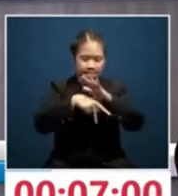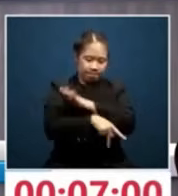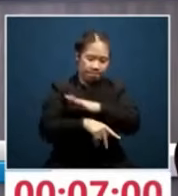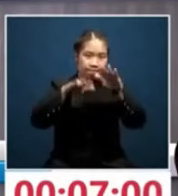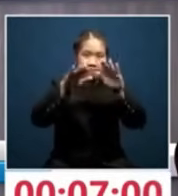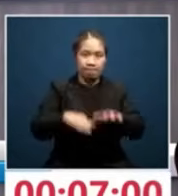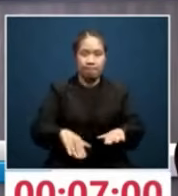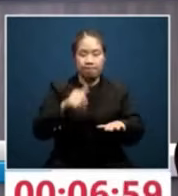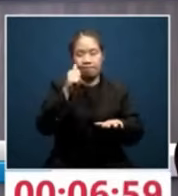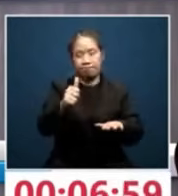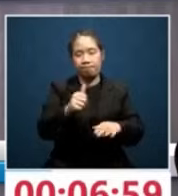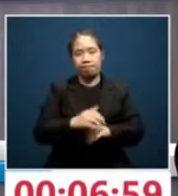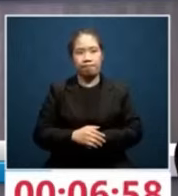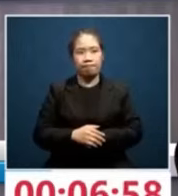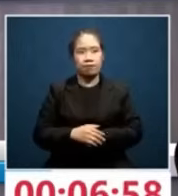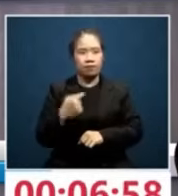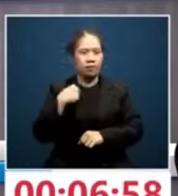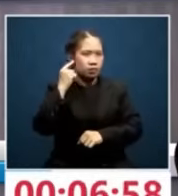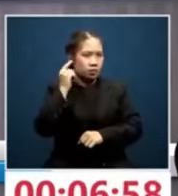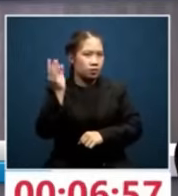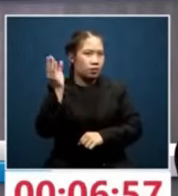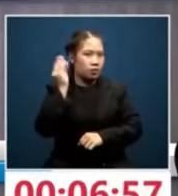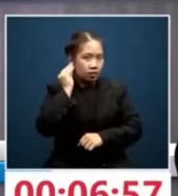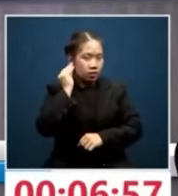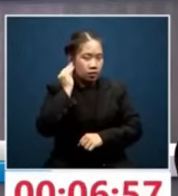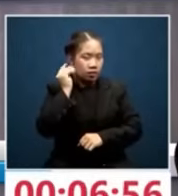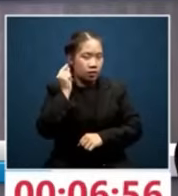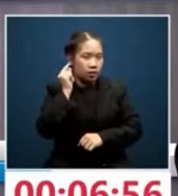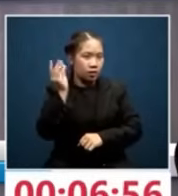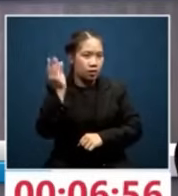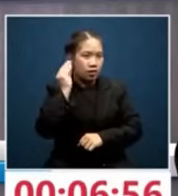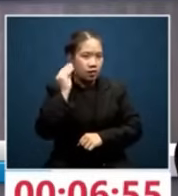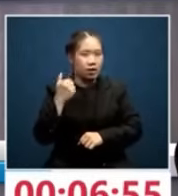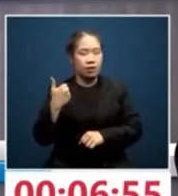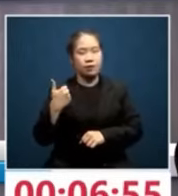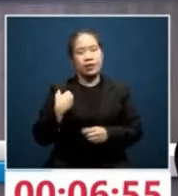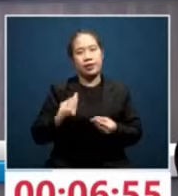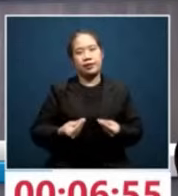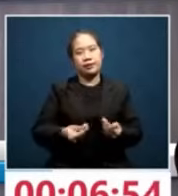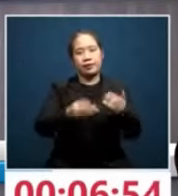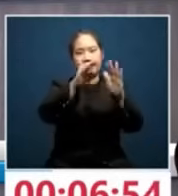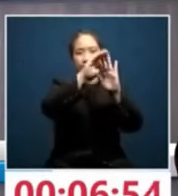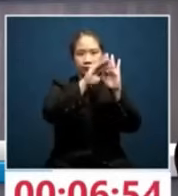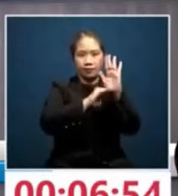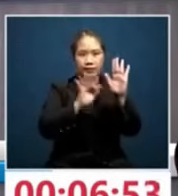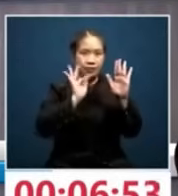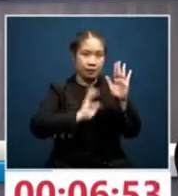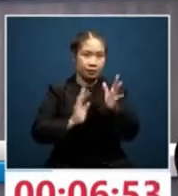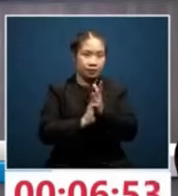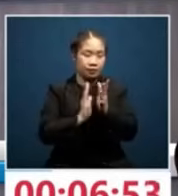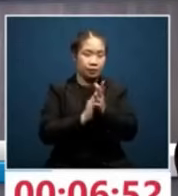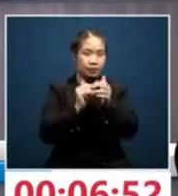ที่ต้องฝากให้ปปช.กลับไปดูครับว่านอกจากการจับกุมเอาคนผิดเข้ามาลงโทษแล้ว